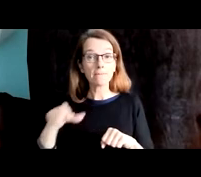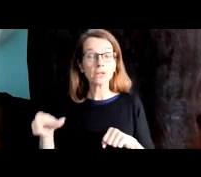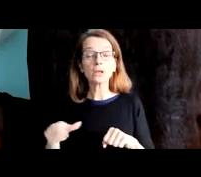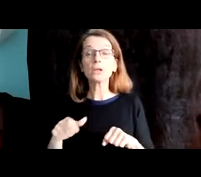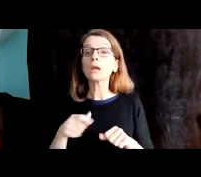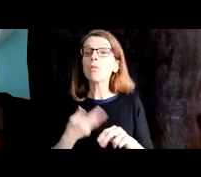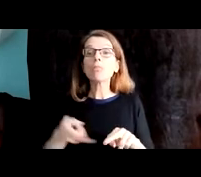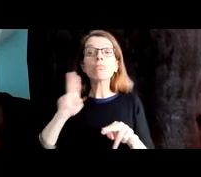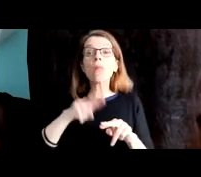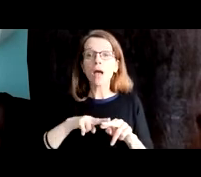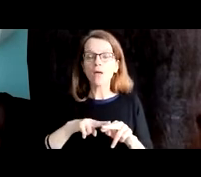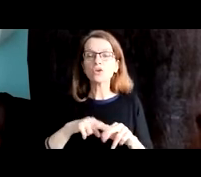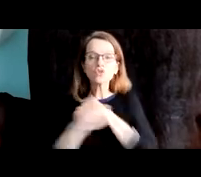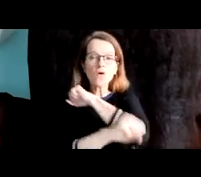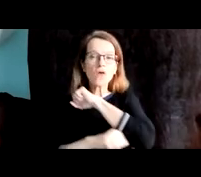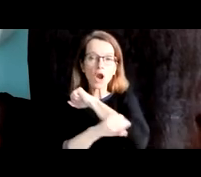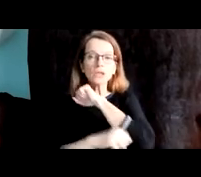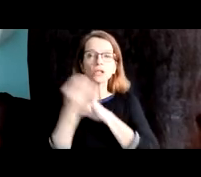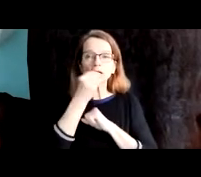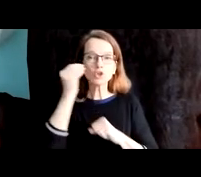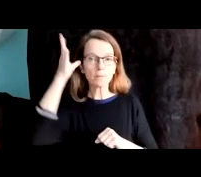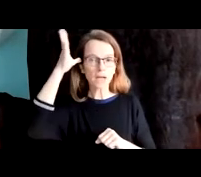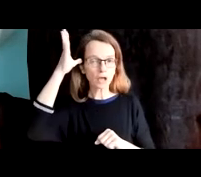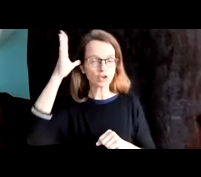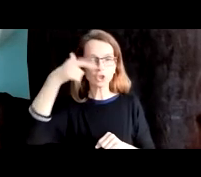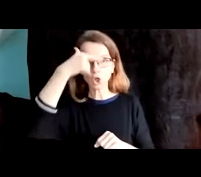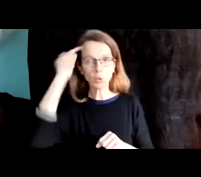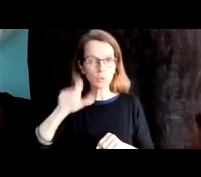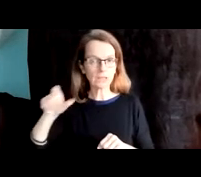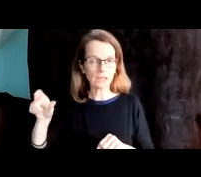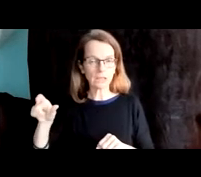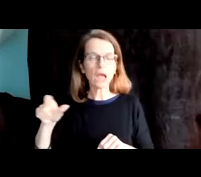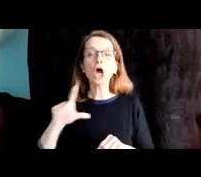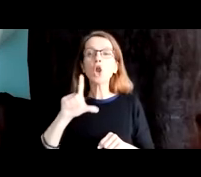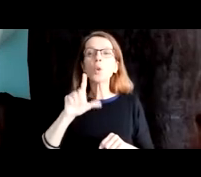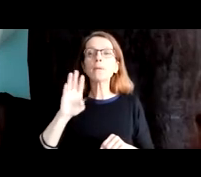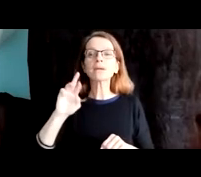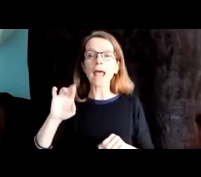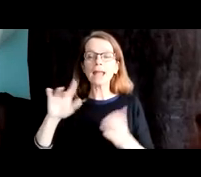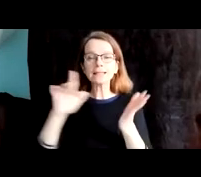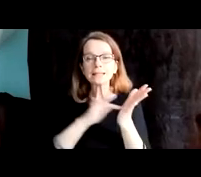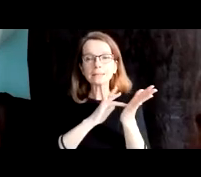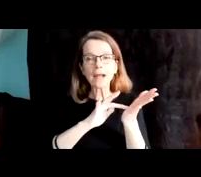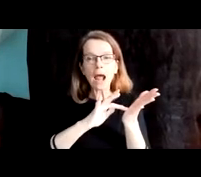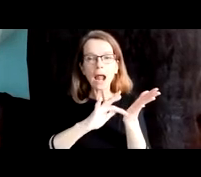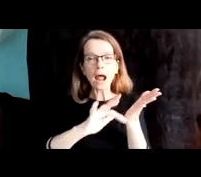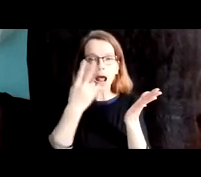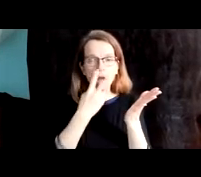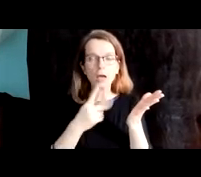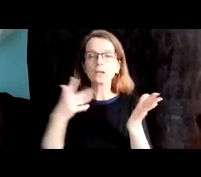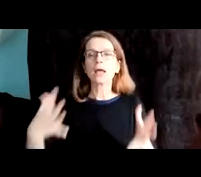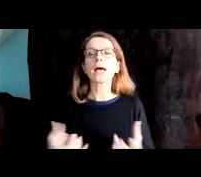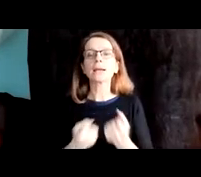presenetljivo največ fakultativno izobraženih ljudi. Louis Braille nas je z izumom pisave za slepe rešil temen